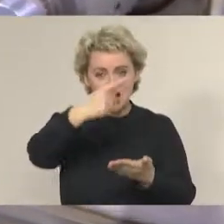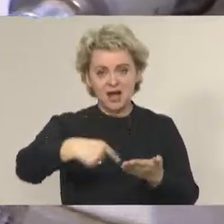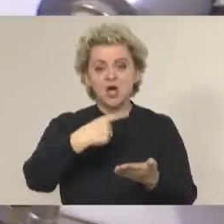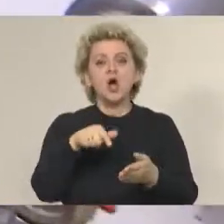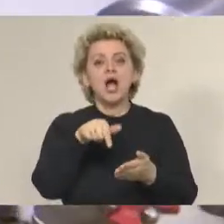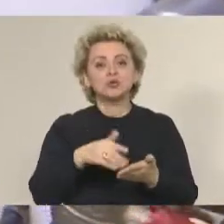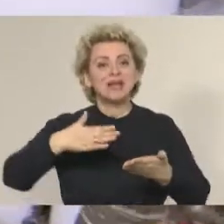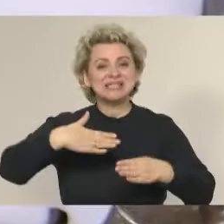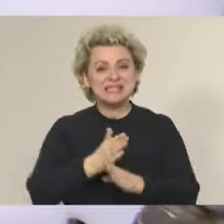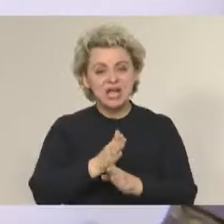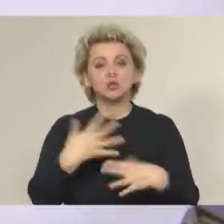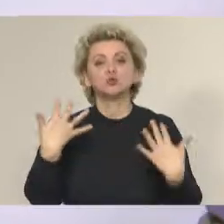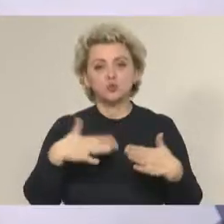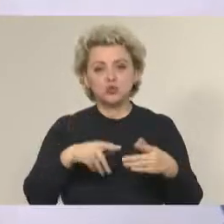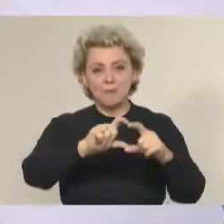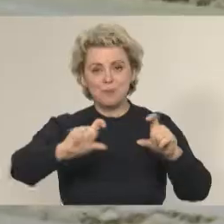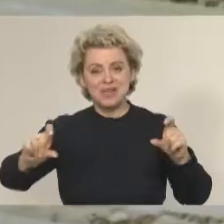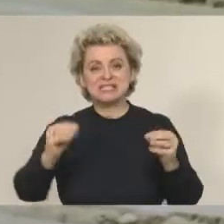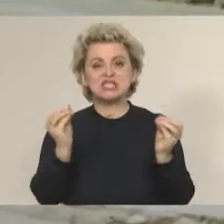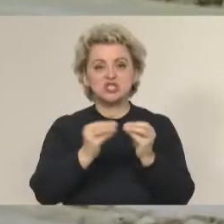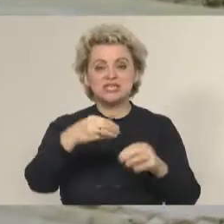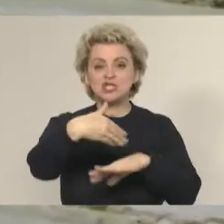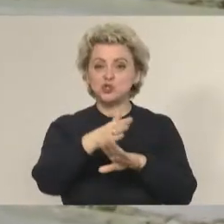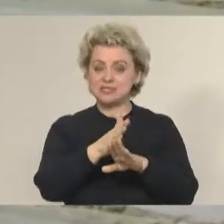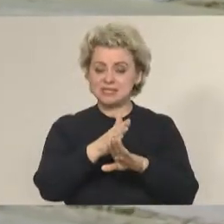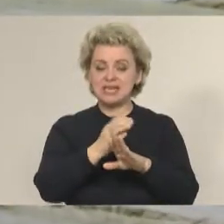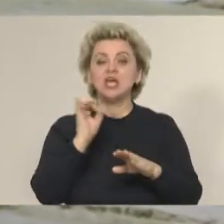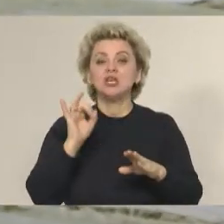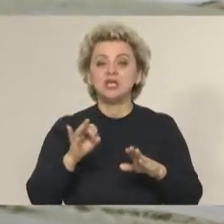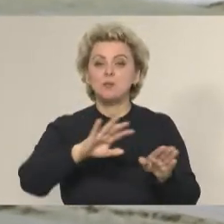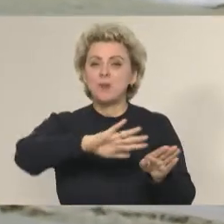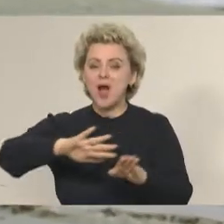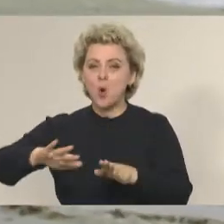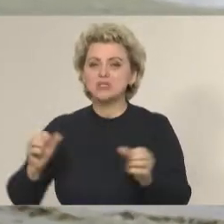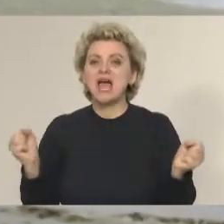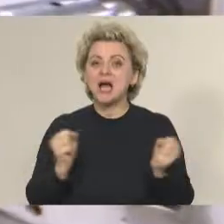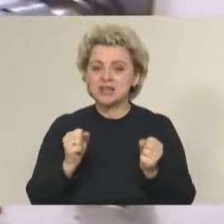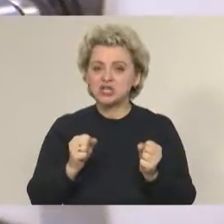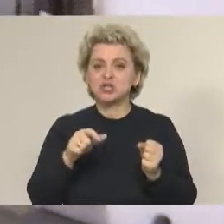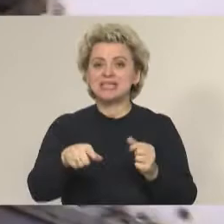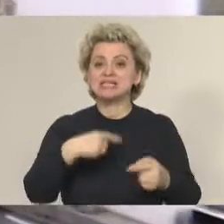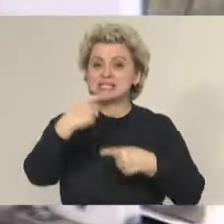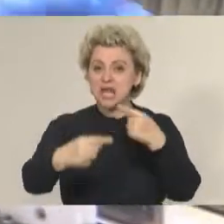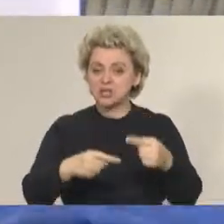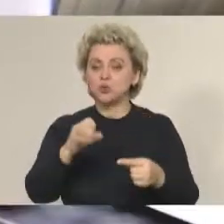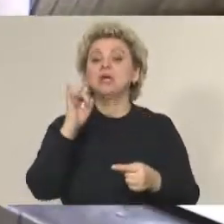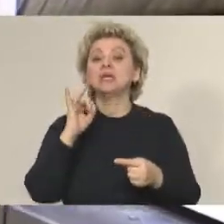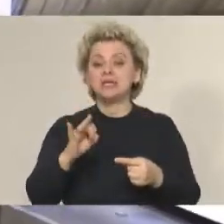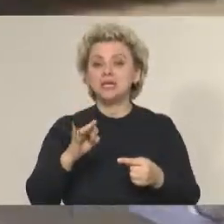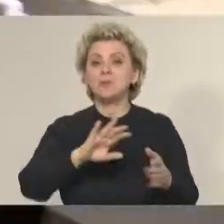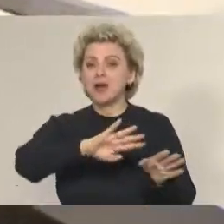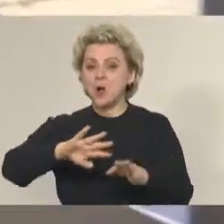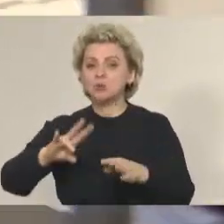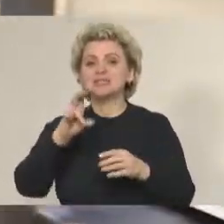делит непосредственно уже пласт на 10 частей и проходит охлаждение, стадию охлаждения, и